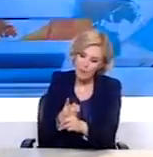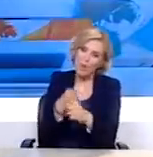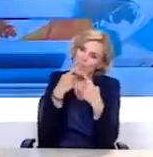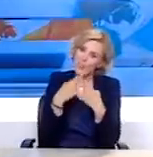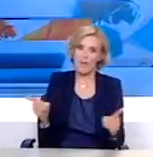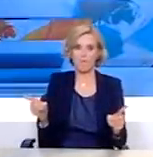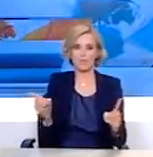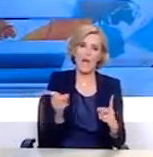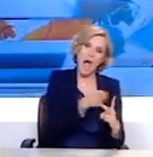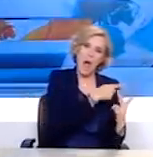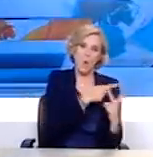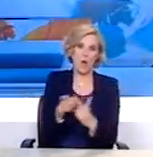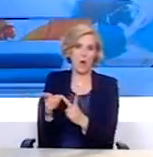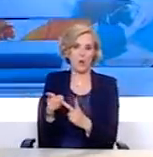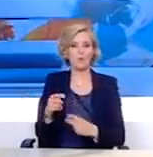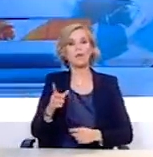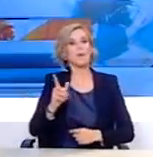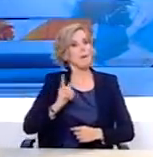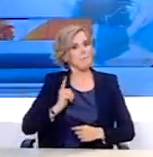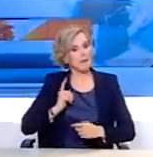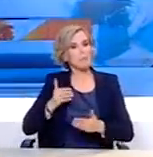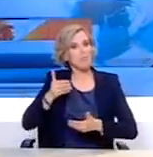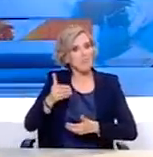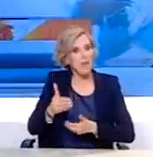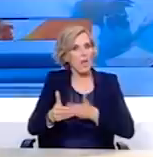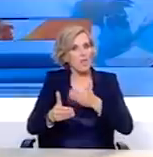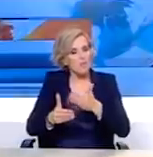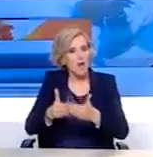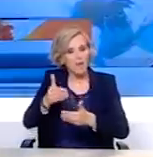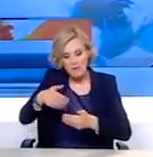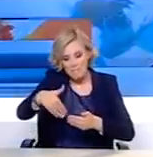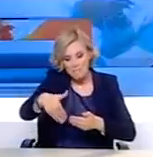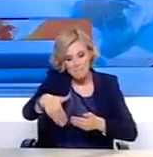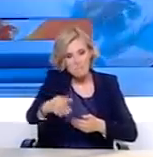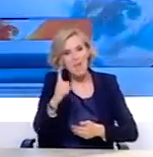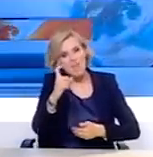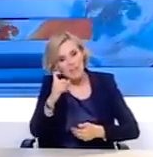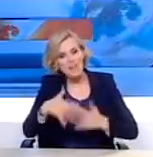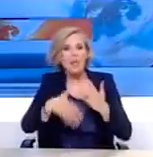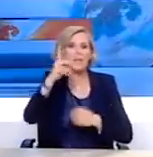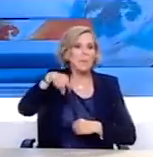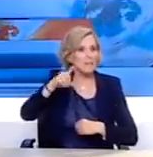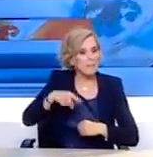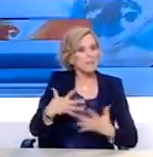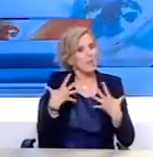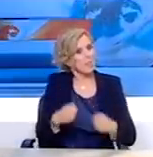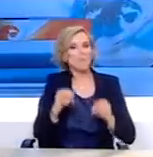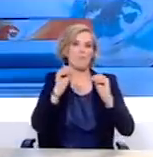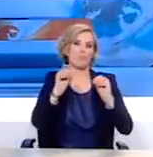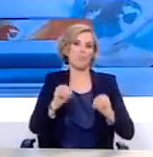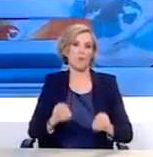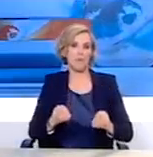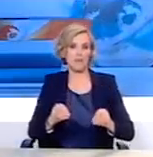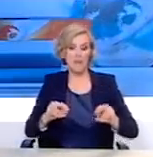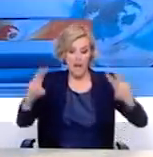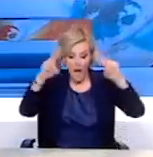τομέα αυτό και θα έχουμε και περισσότερα δεδομένα, ελπίζω, εντός των επόμενων 10-15 ημερών και στην πατρίδα μας, γιατί όπως καταλαβαίνετε η